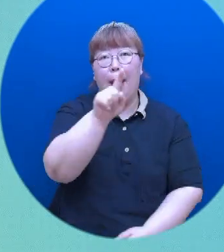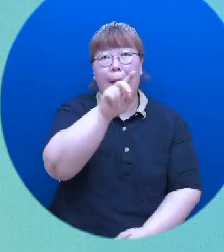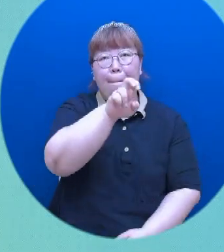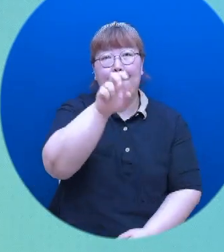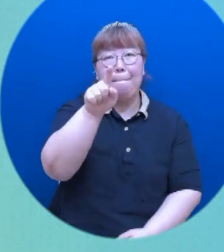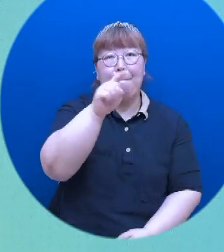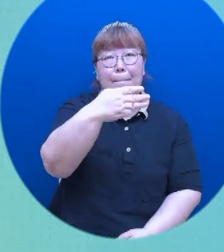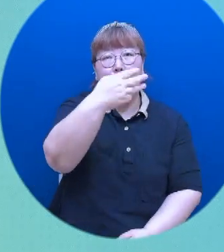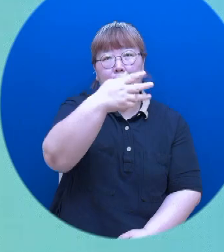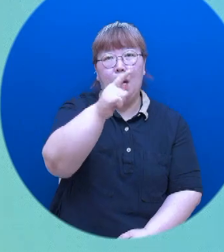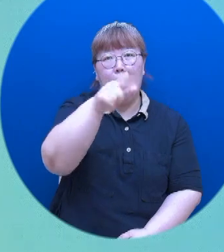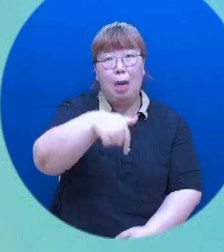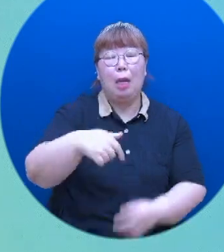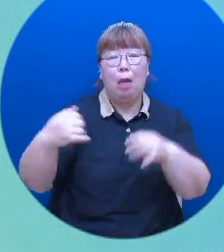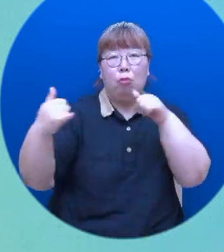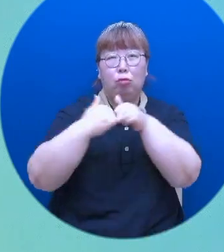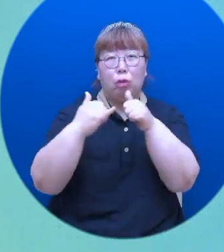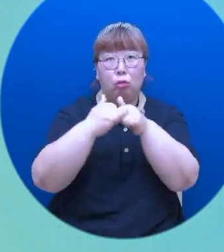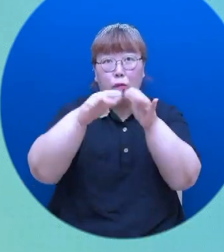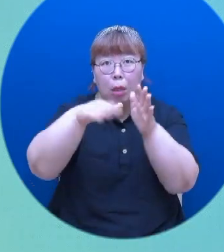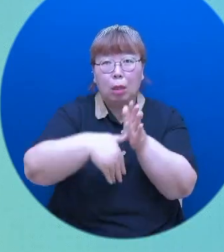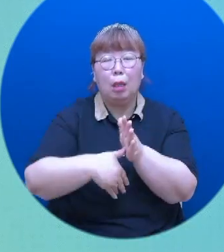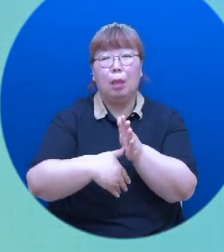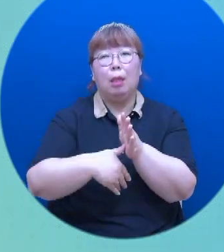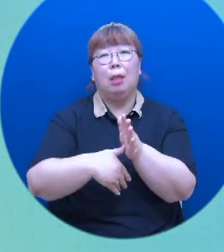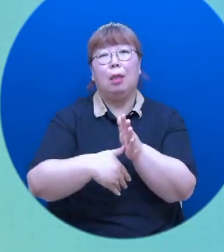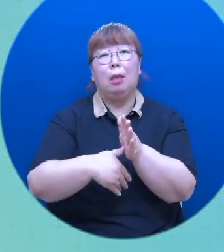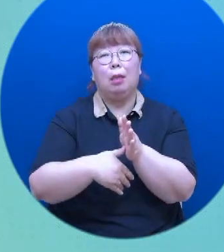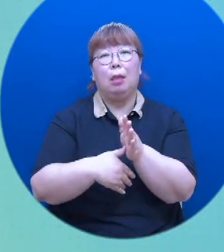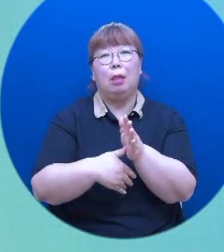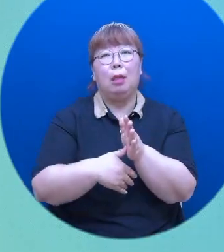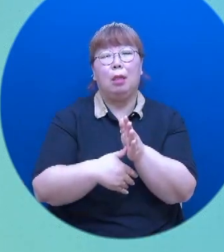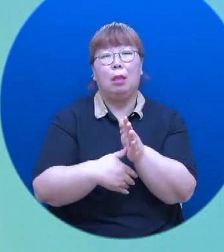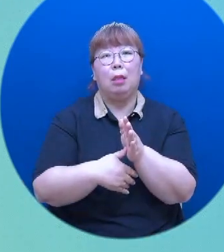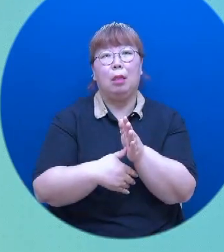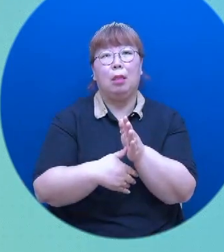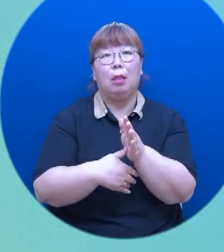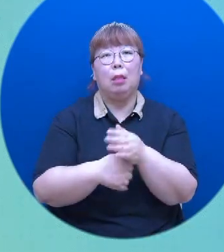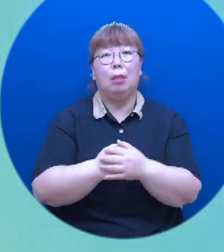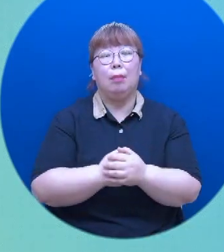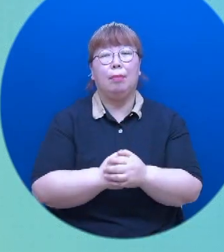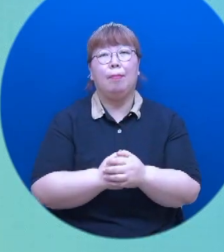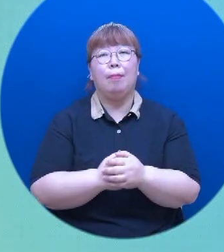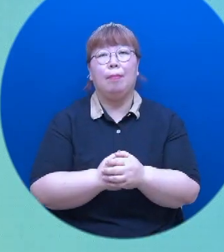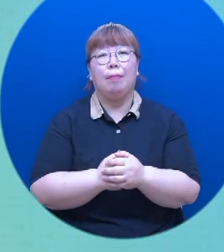전투입니다. 여러분, 그 전쟁의 내용이 무엇입니까?